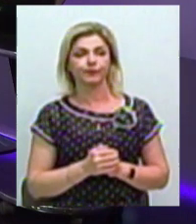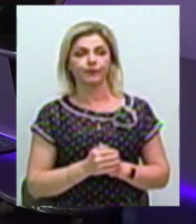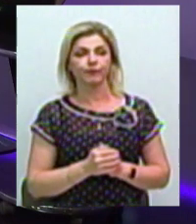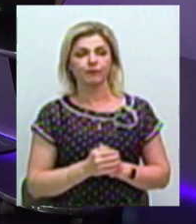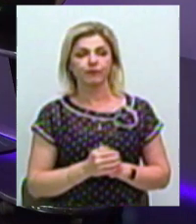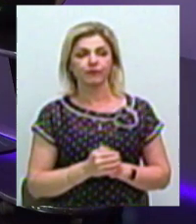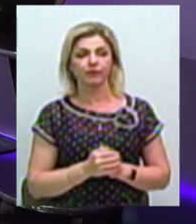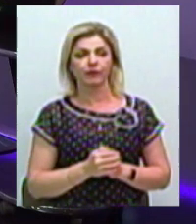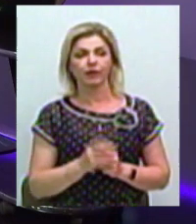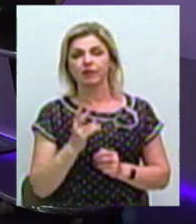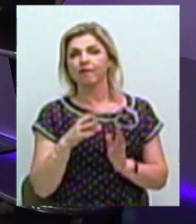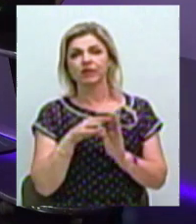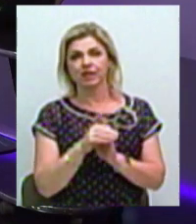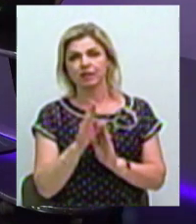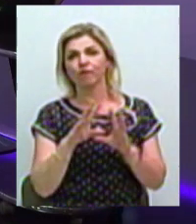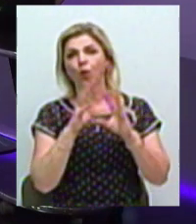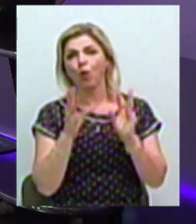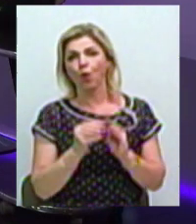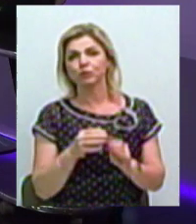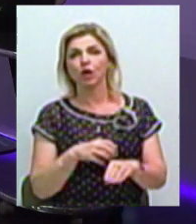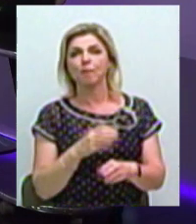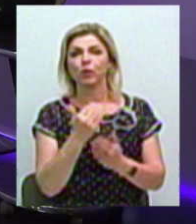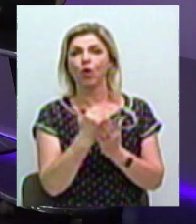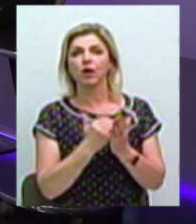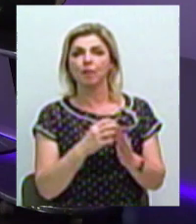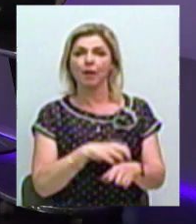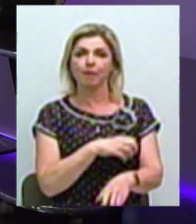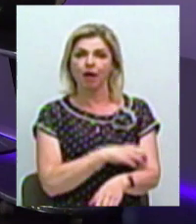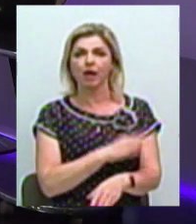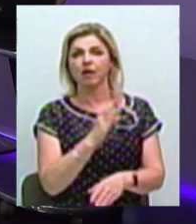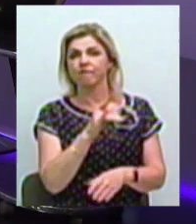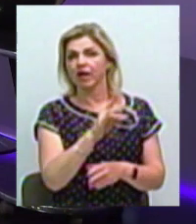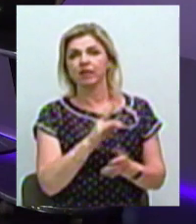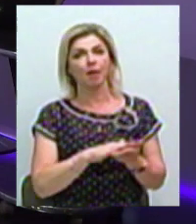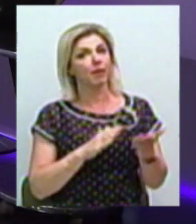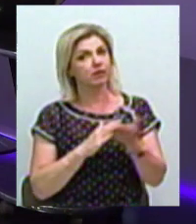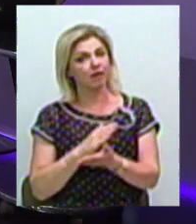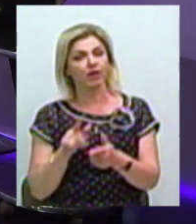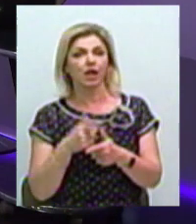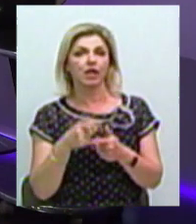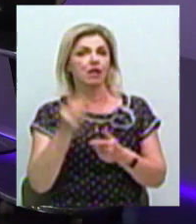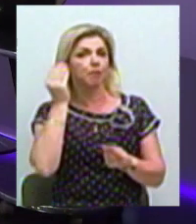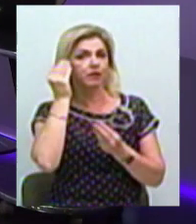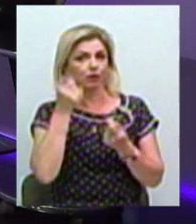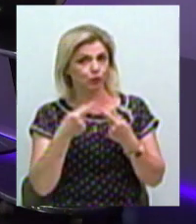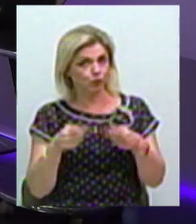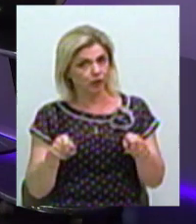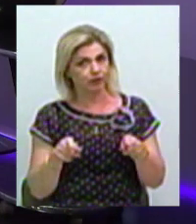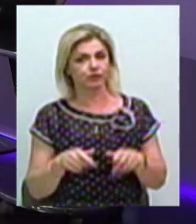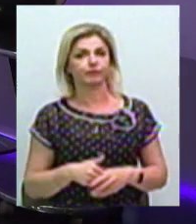внесли до загальної програми партії? Чи ви не подавали? Чи у вас думки щодо цих сфер дещо